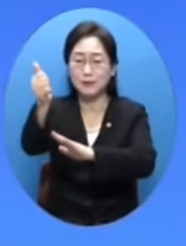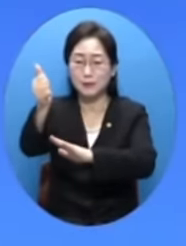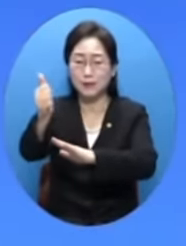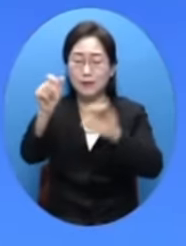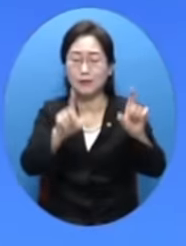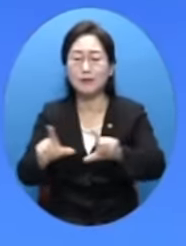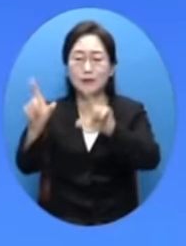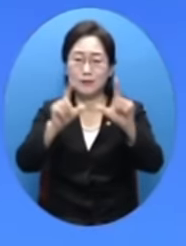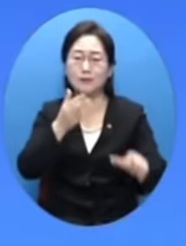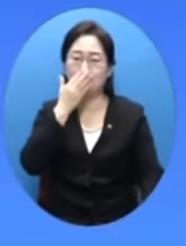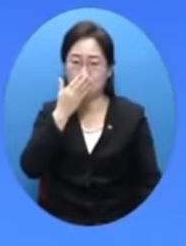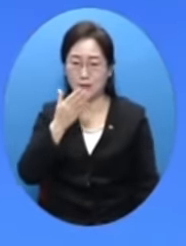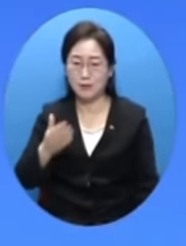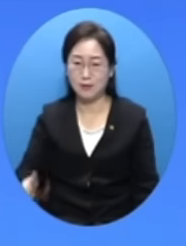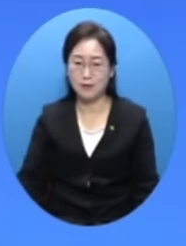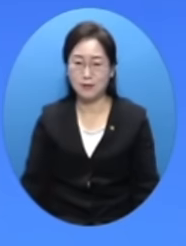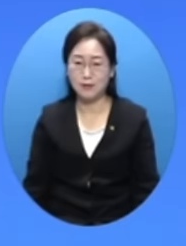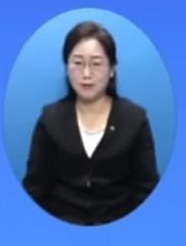살게 되는 것입니다.